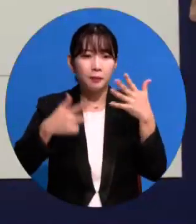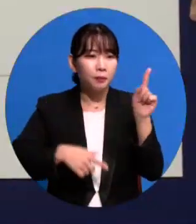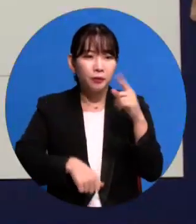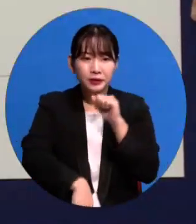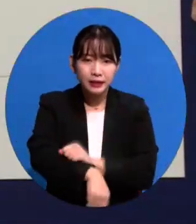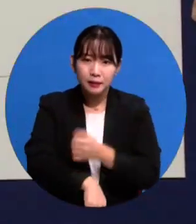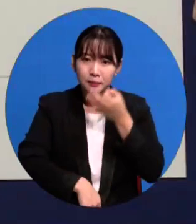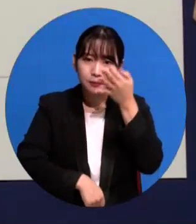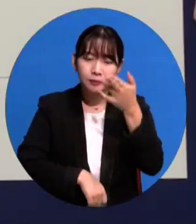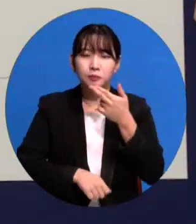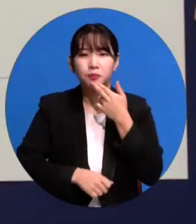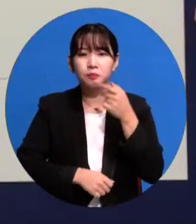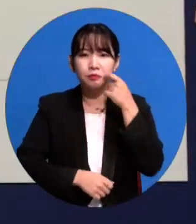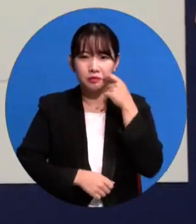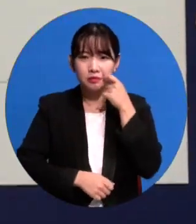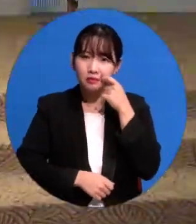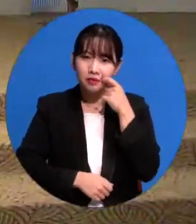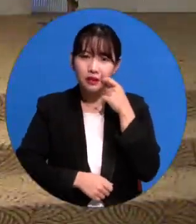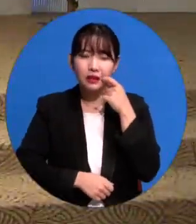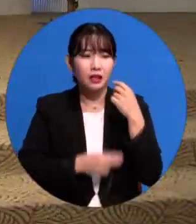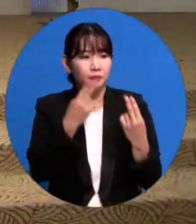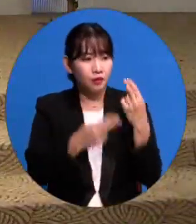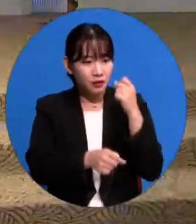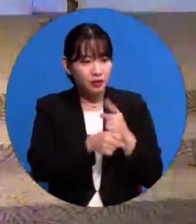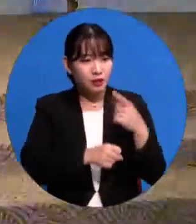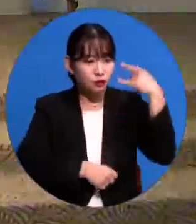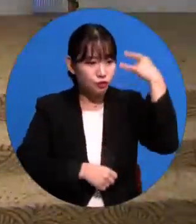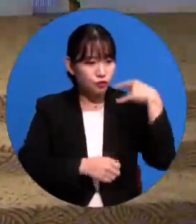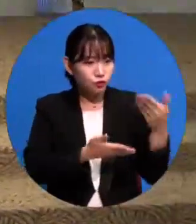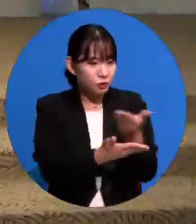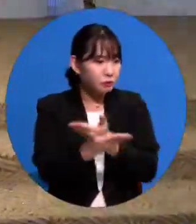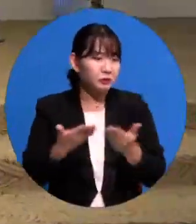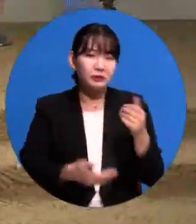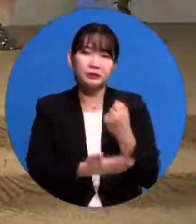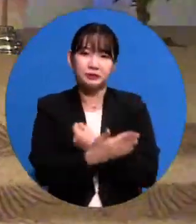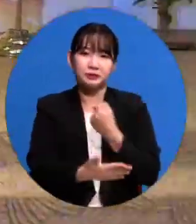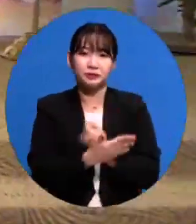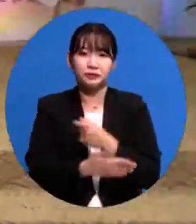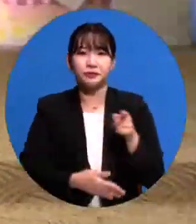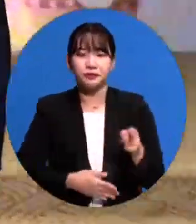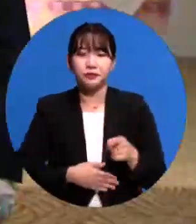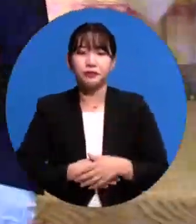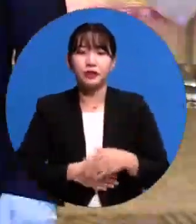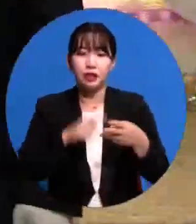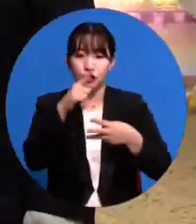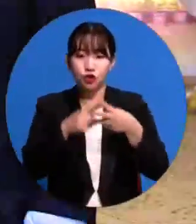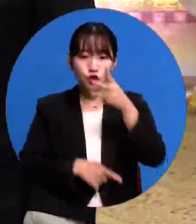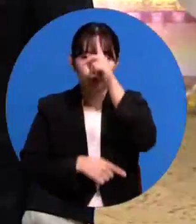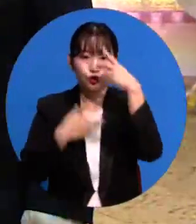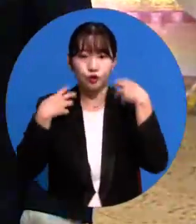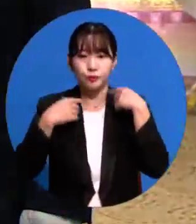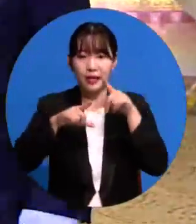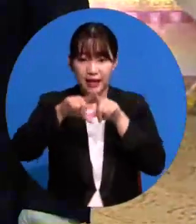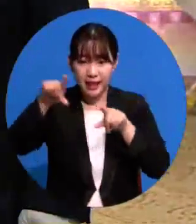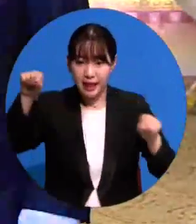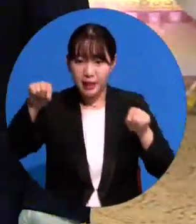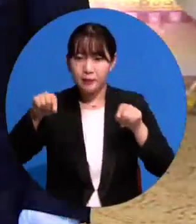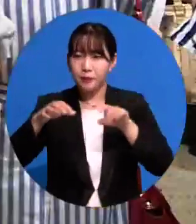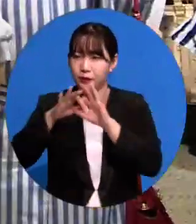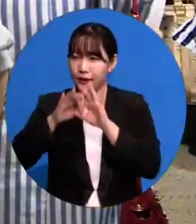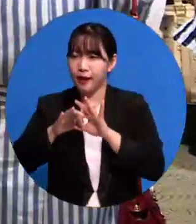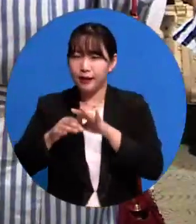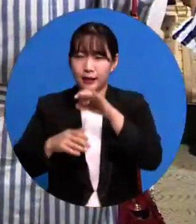내지 못하는 등 상대적으로 중국과의 교류에 아쉬움을 남겼습니다. 윤석열 정부가 대일본 관계